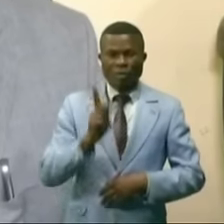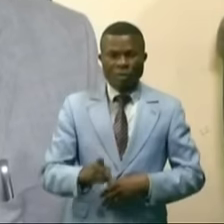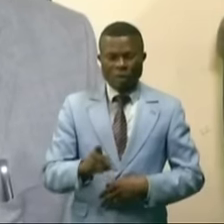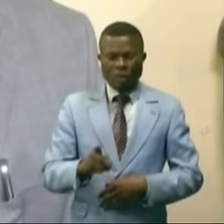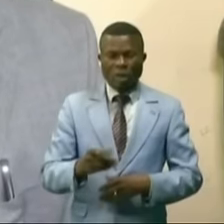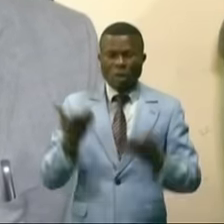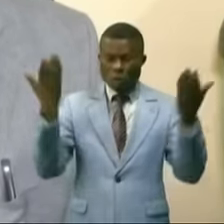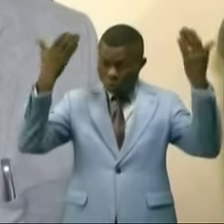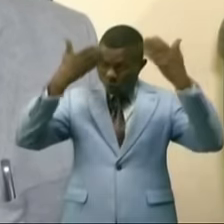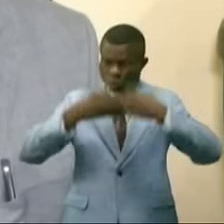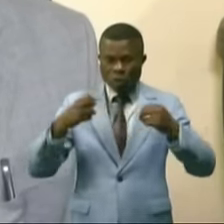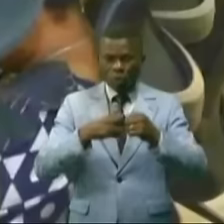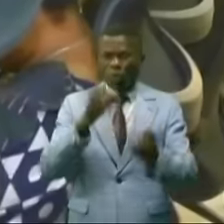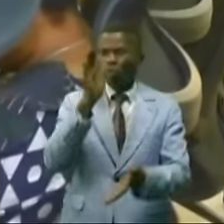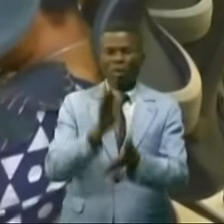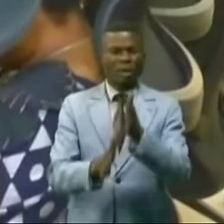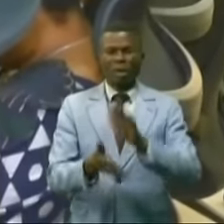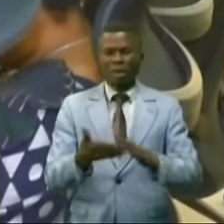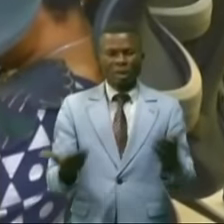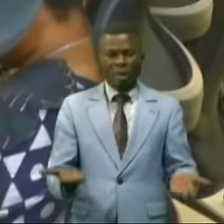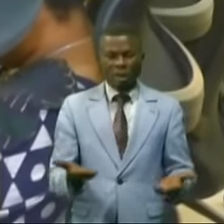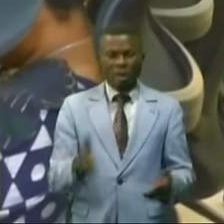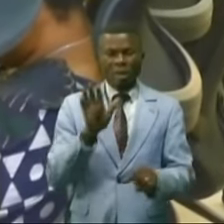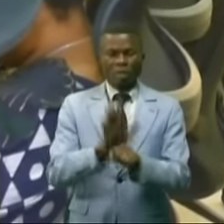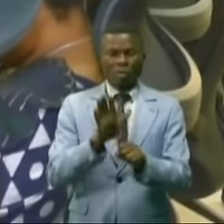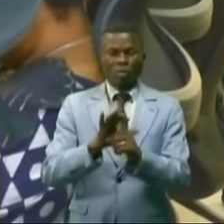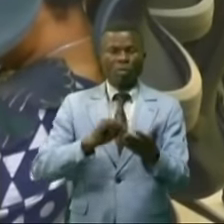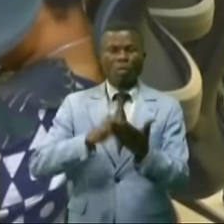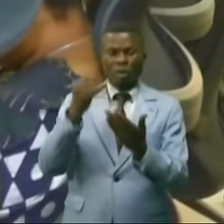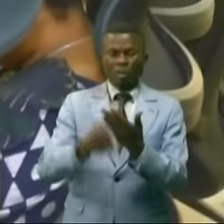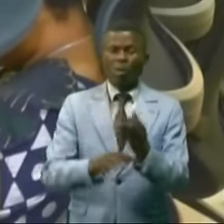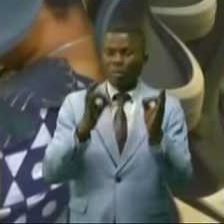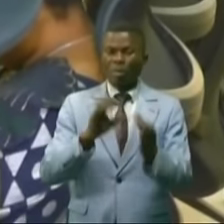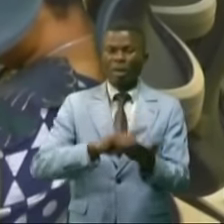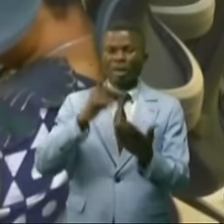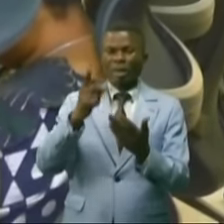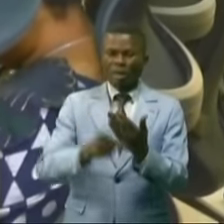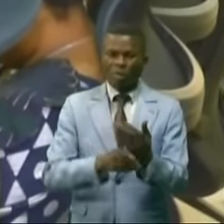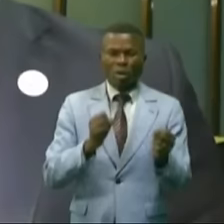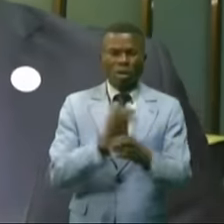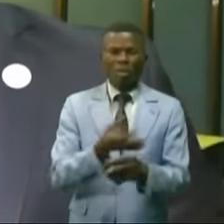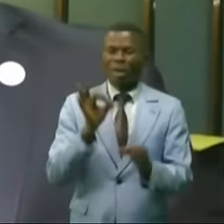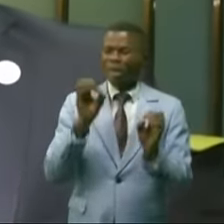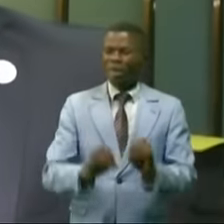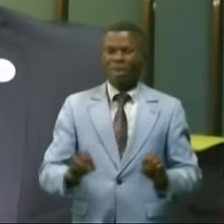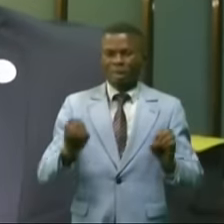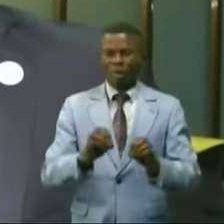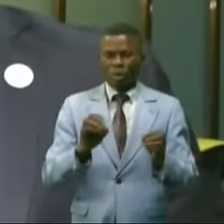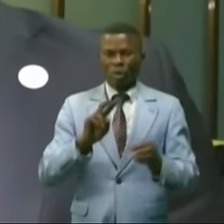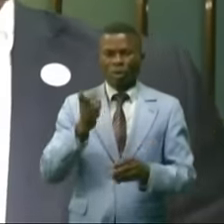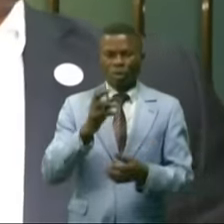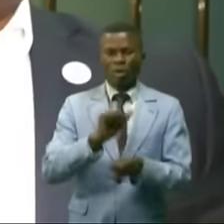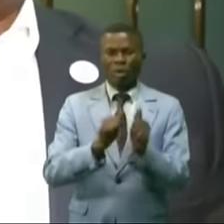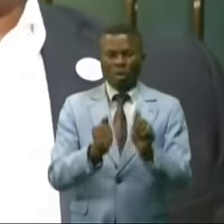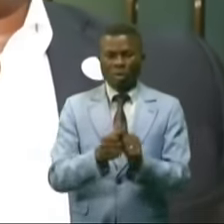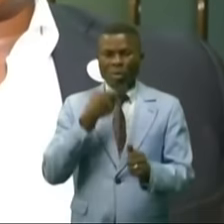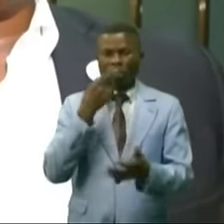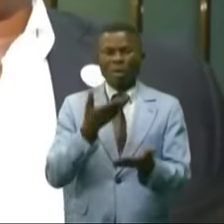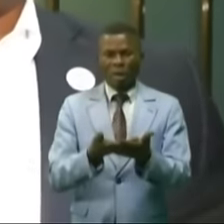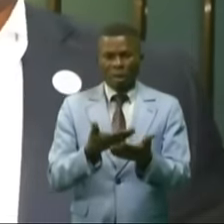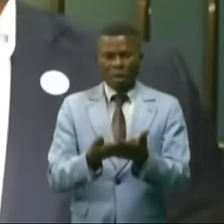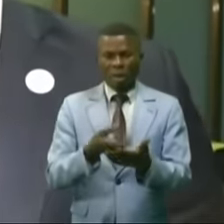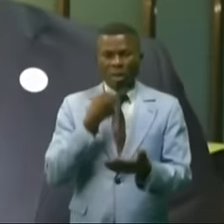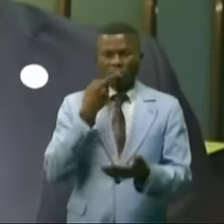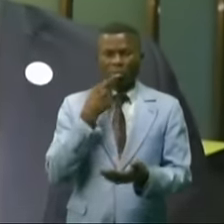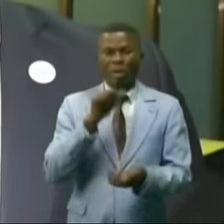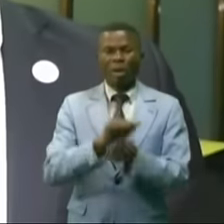noirs. Il y a certainement des projets, mais les projets qui ne se font qu'attendre. Le troisième point que nous avons parlé, nous avons